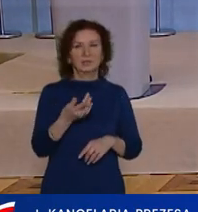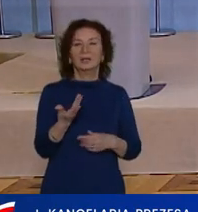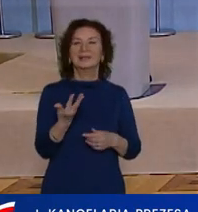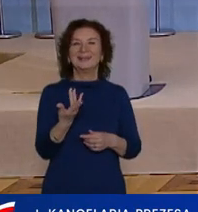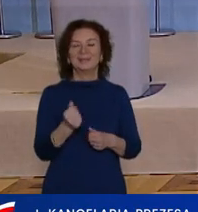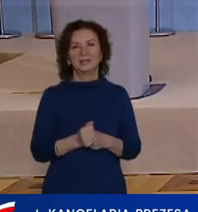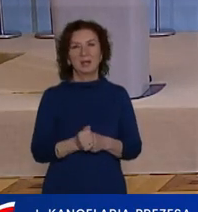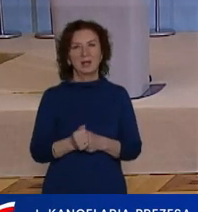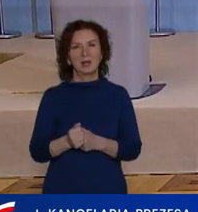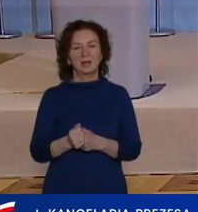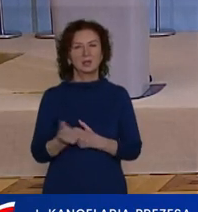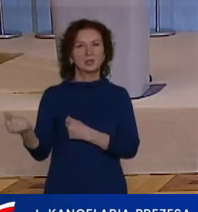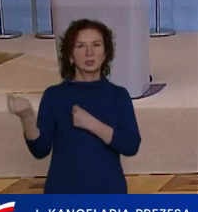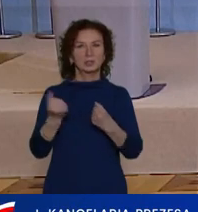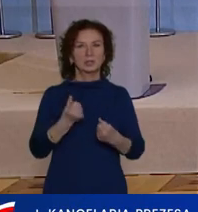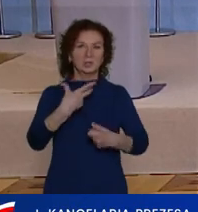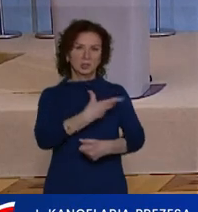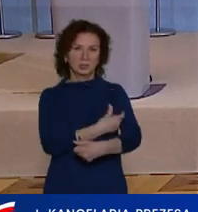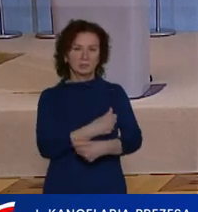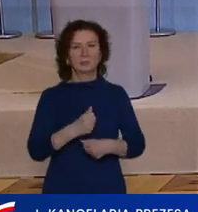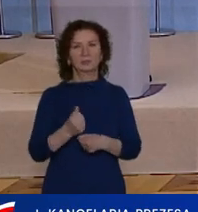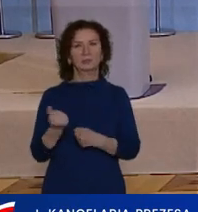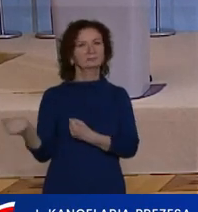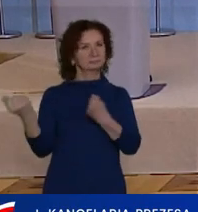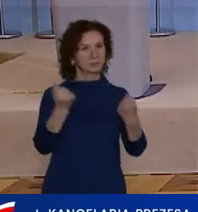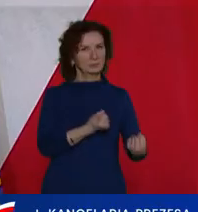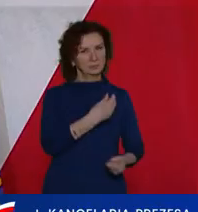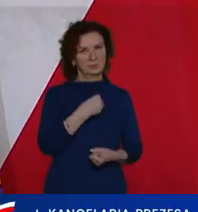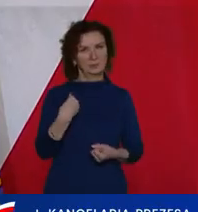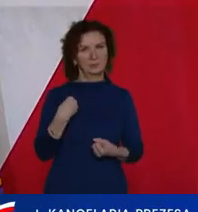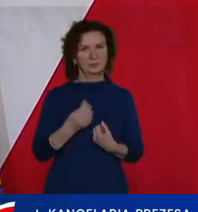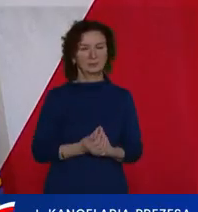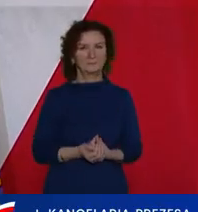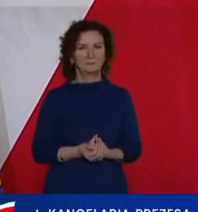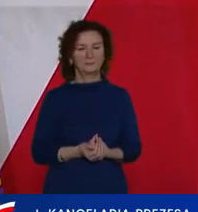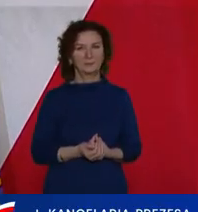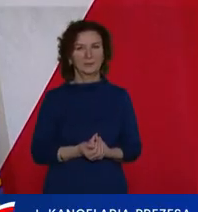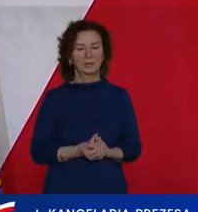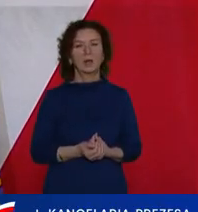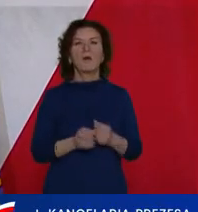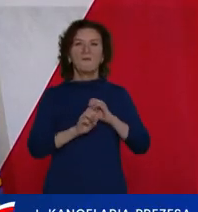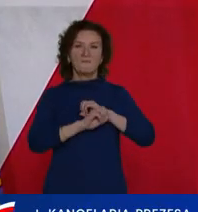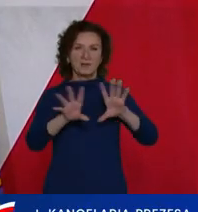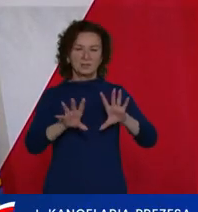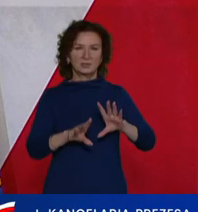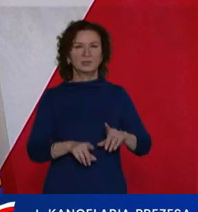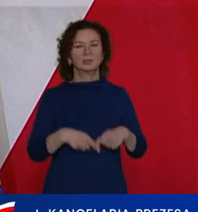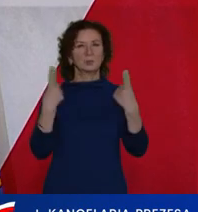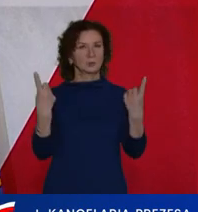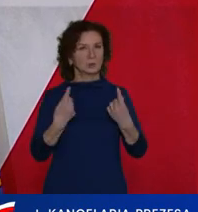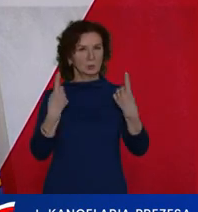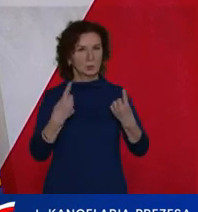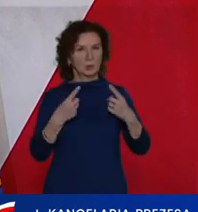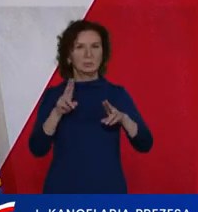dawek tego preparatu dotrze do Polski? Szanowni państwo, wyjaśniając sytuację w Rzeszowie, bo